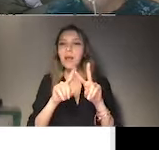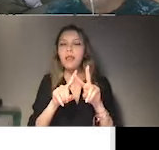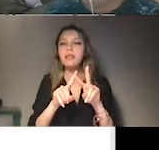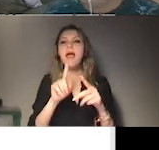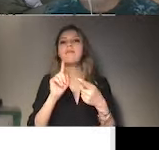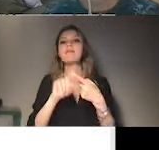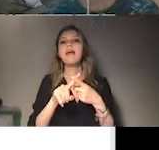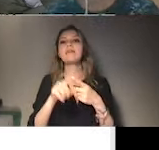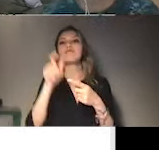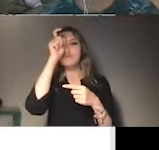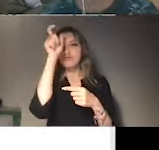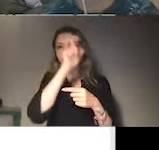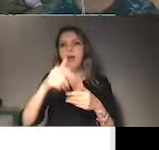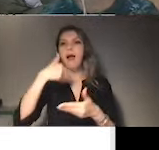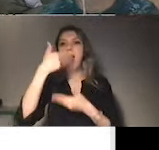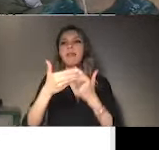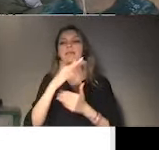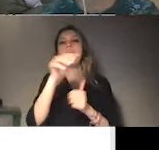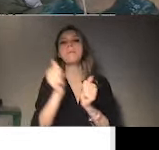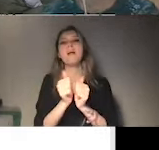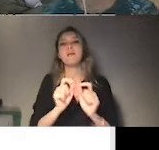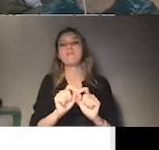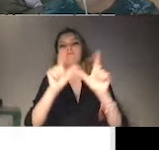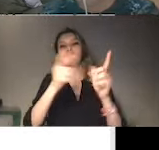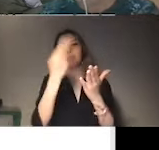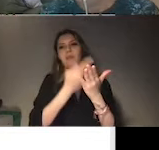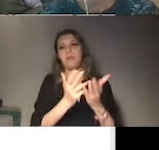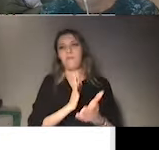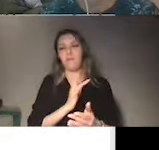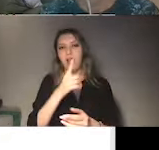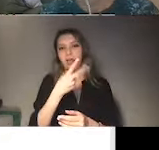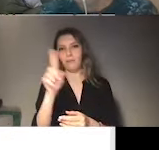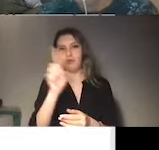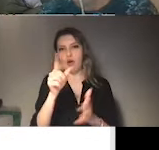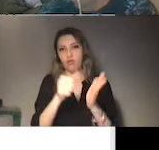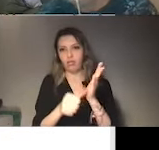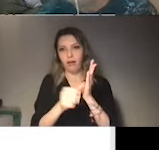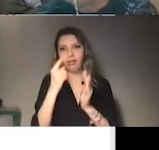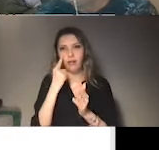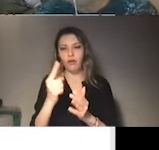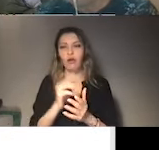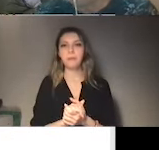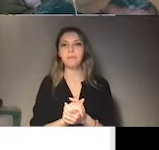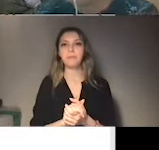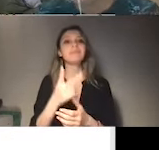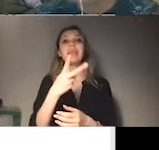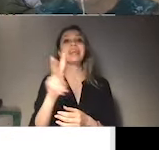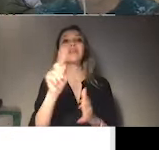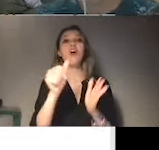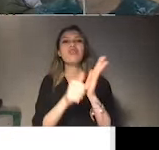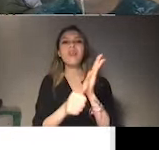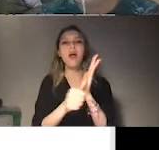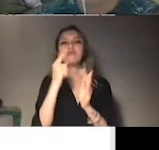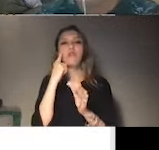hikayesini anlatıyor bir parça. 2010 yılına dair diğer şeylerde de var. 2010 yılında Cemil Çiçek